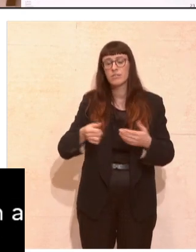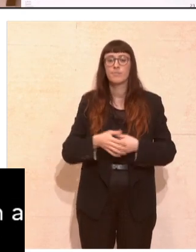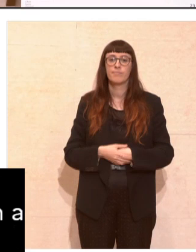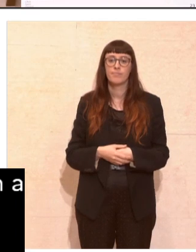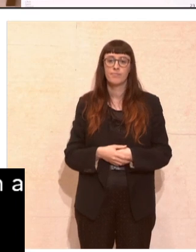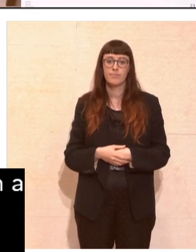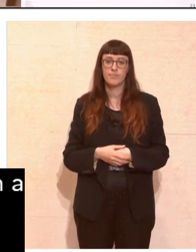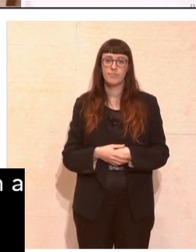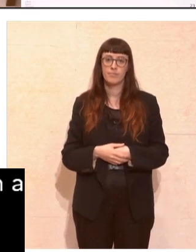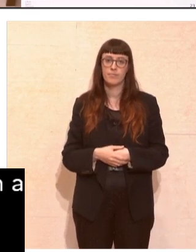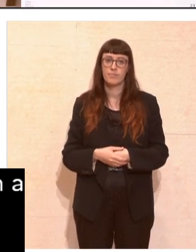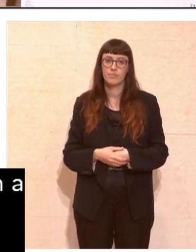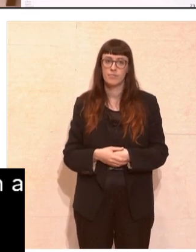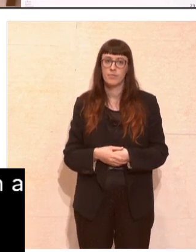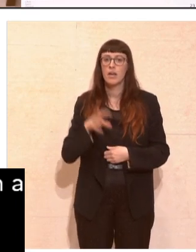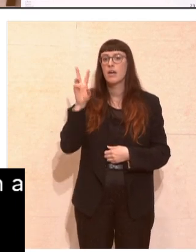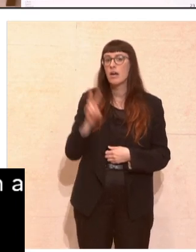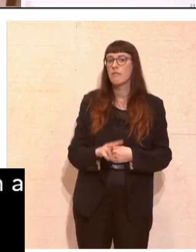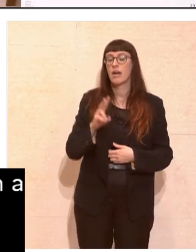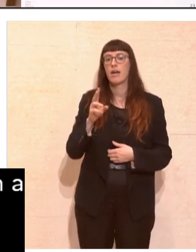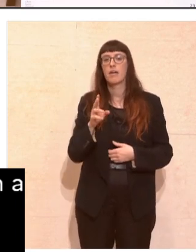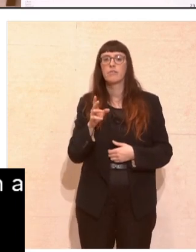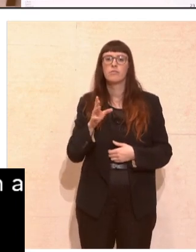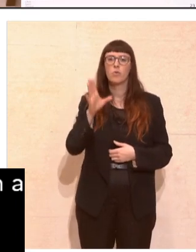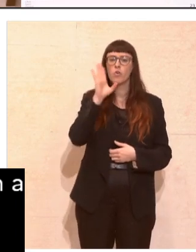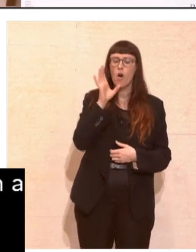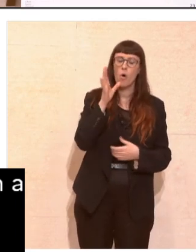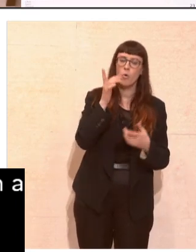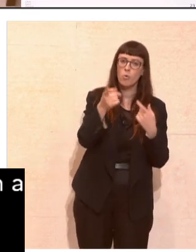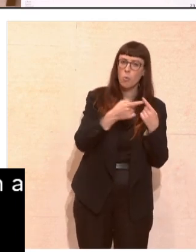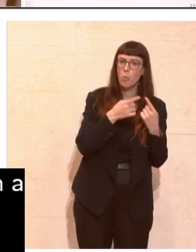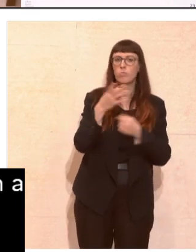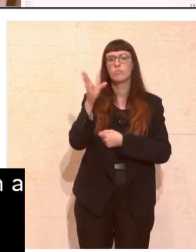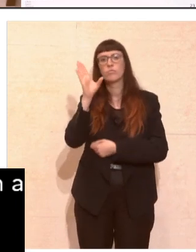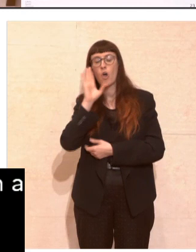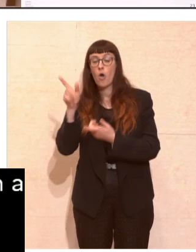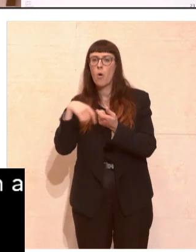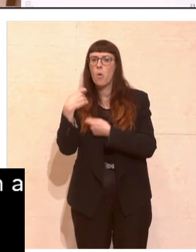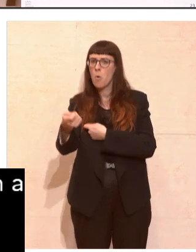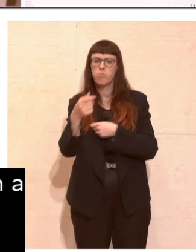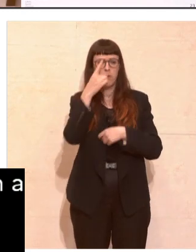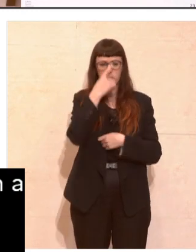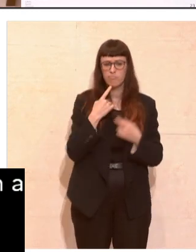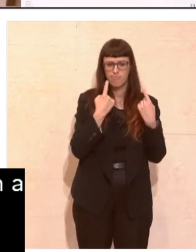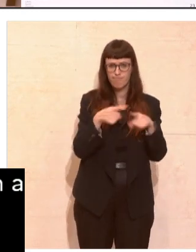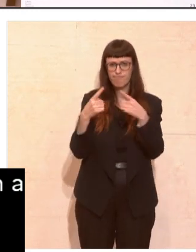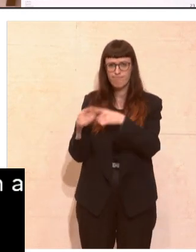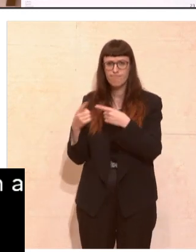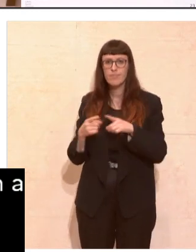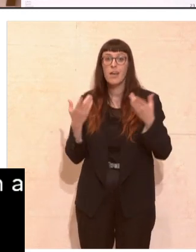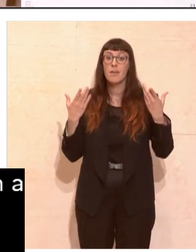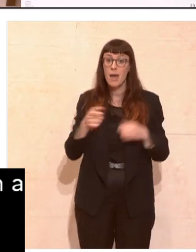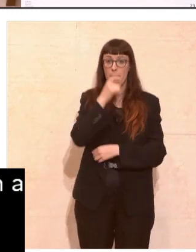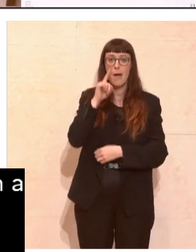sommeil parce qu'on sait qu'il y a des petits dormeurs et des longs dormeurs, mais de donner la possibilité à son enfant d'obtenir